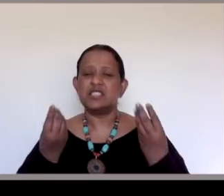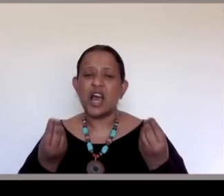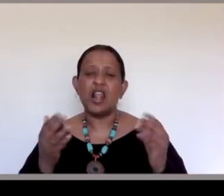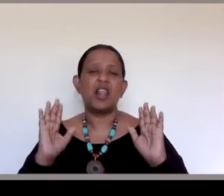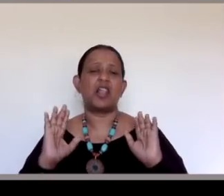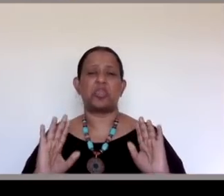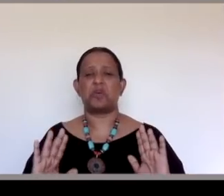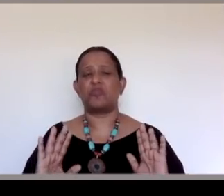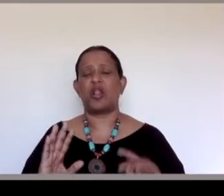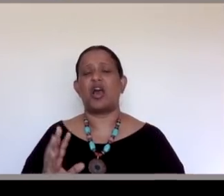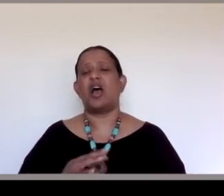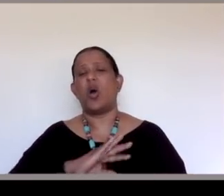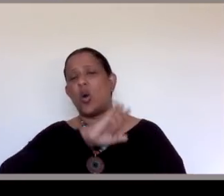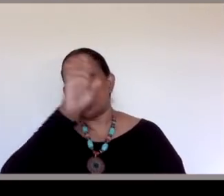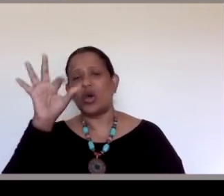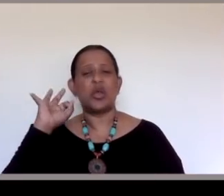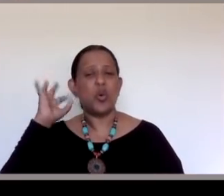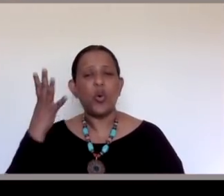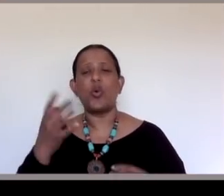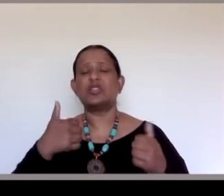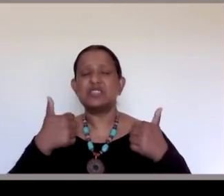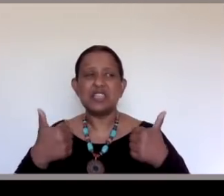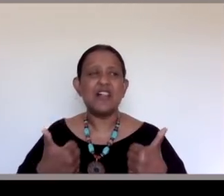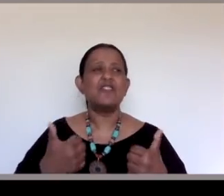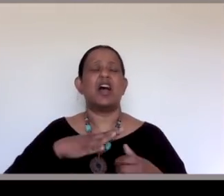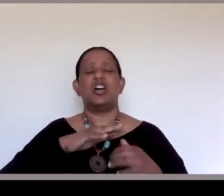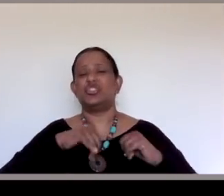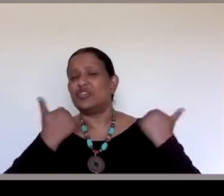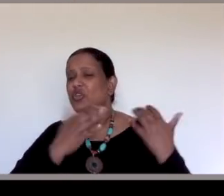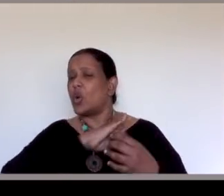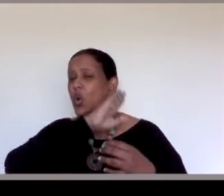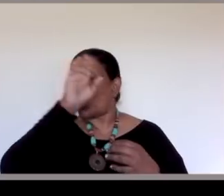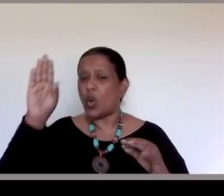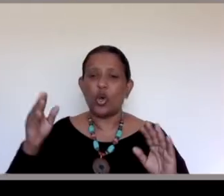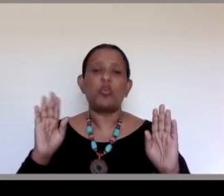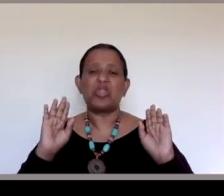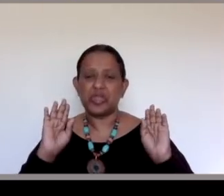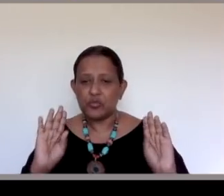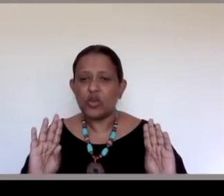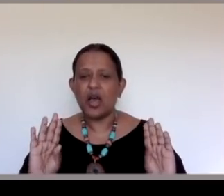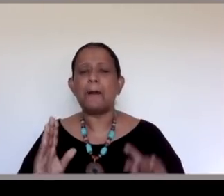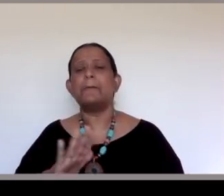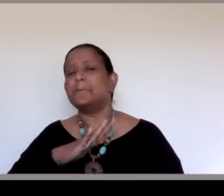எல்லாம் இருந்தாலும் ஏ சியல்ல நிஷ்பல அவை யாவும் வீணாயிருக்கும்